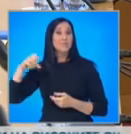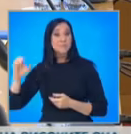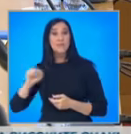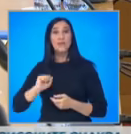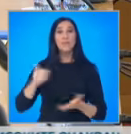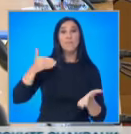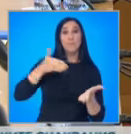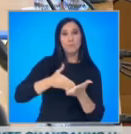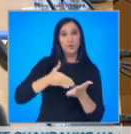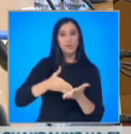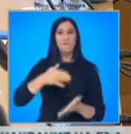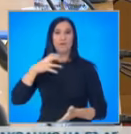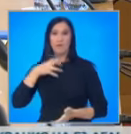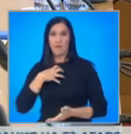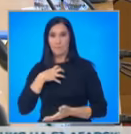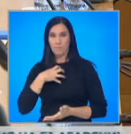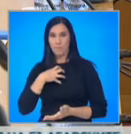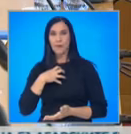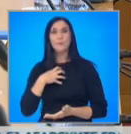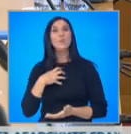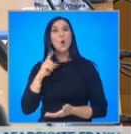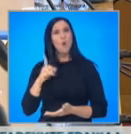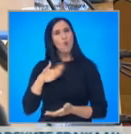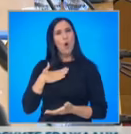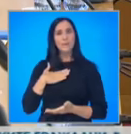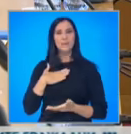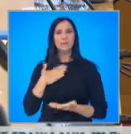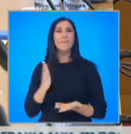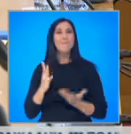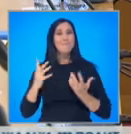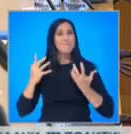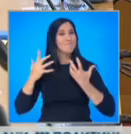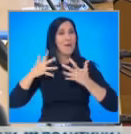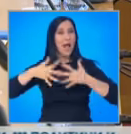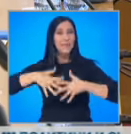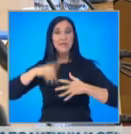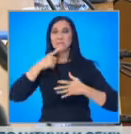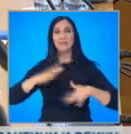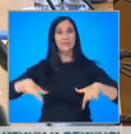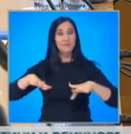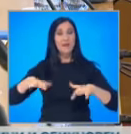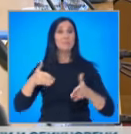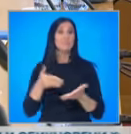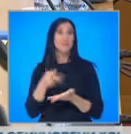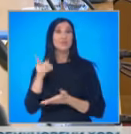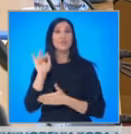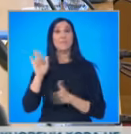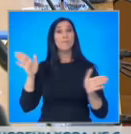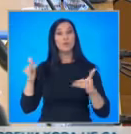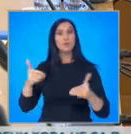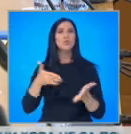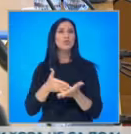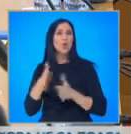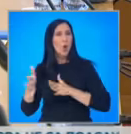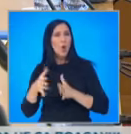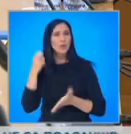и срещу дългата ръка на ГЕРБ, които имат своите механизми за влияние. Затова ще сме категорични, тъй като